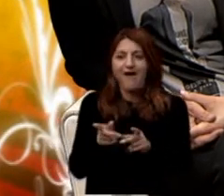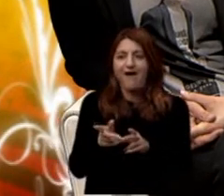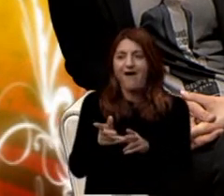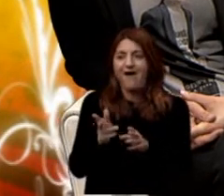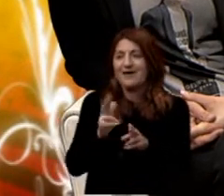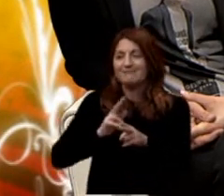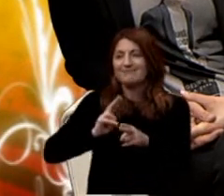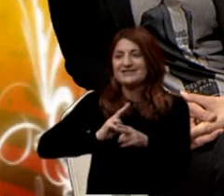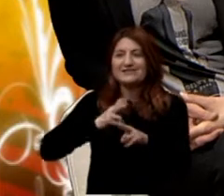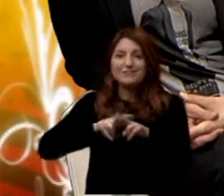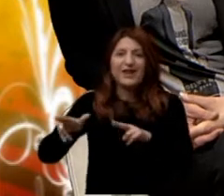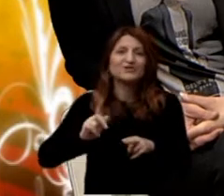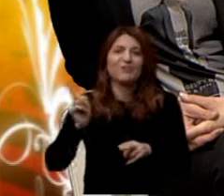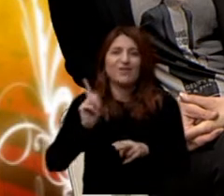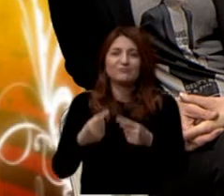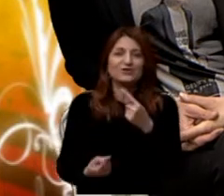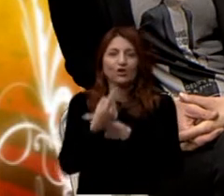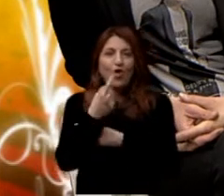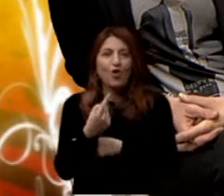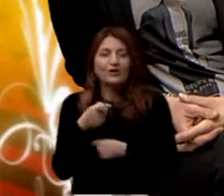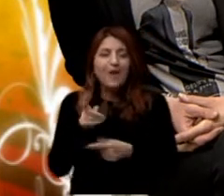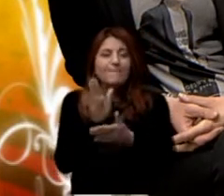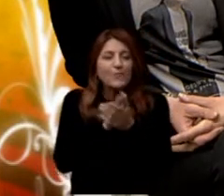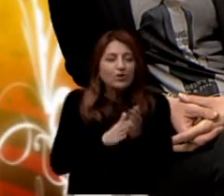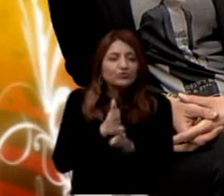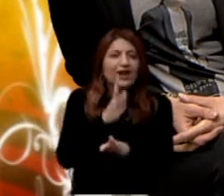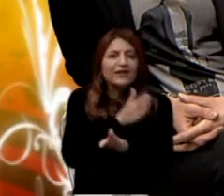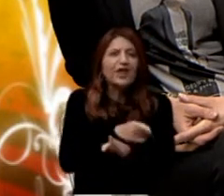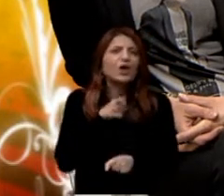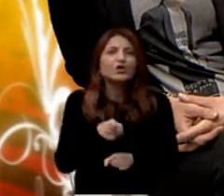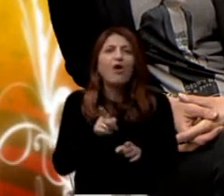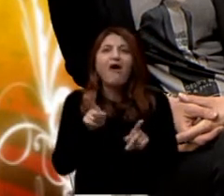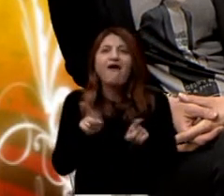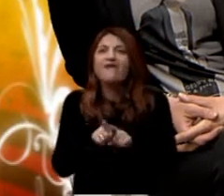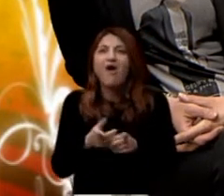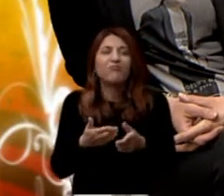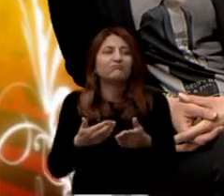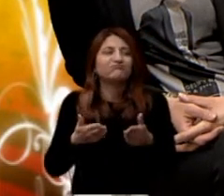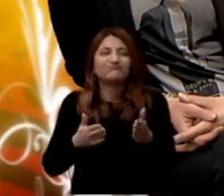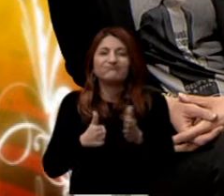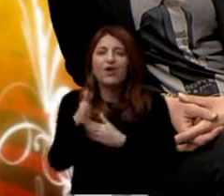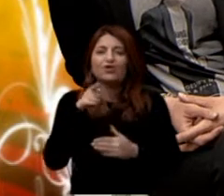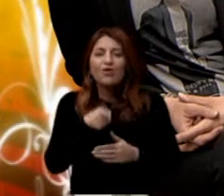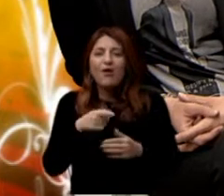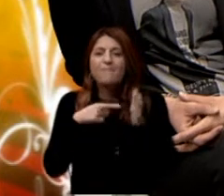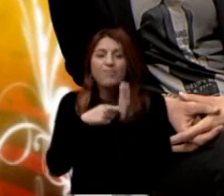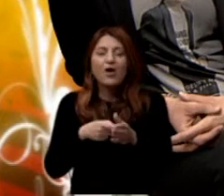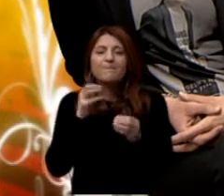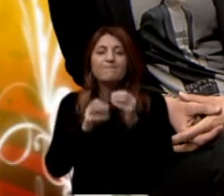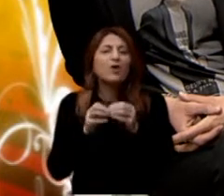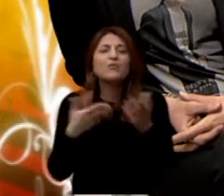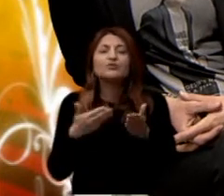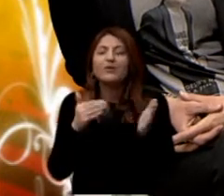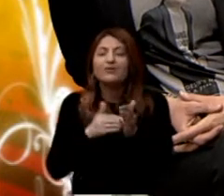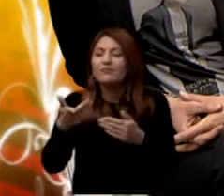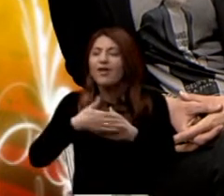međutim, već u primarnoj prevenciji to je vrlo jasno probir. koji ukazuje što treba se